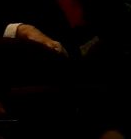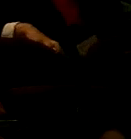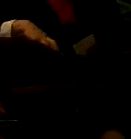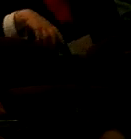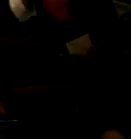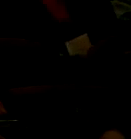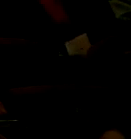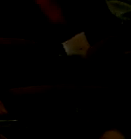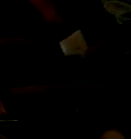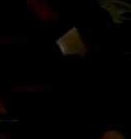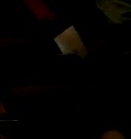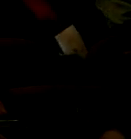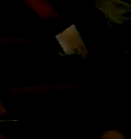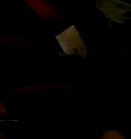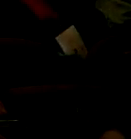été cités.